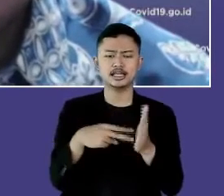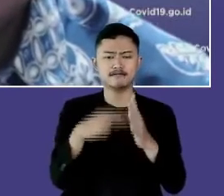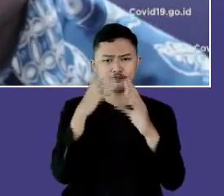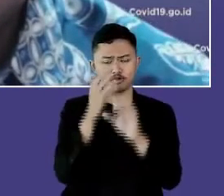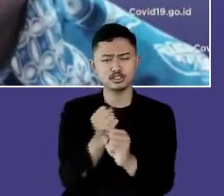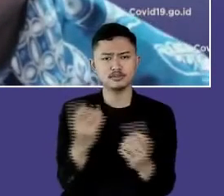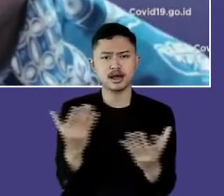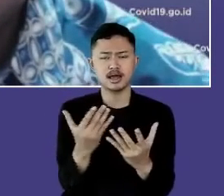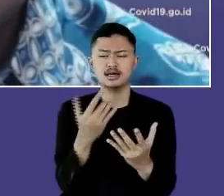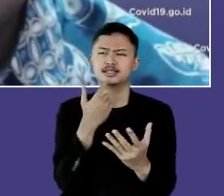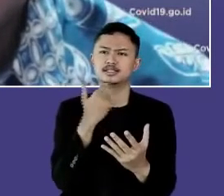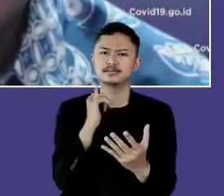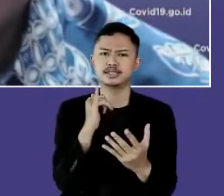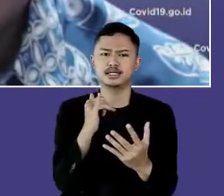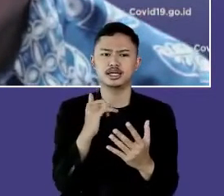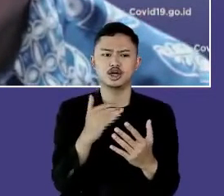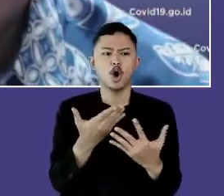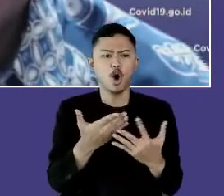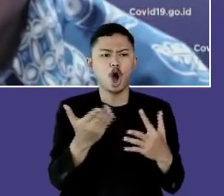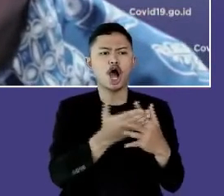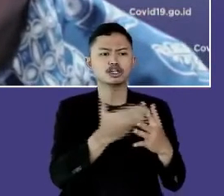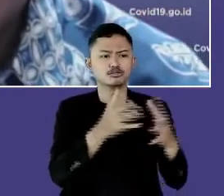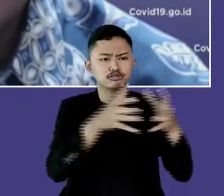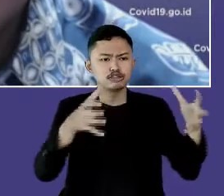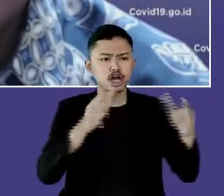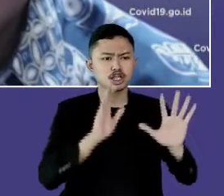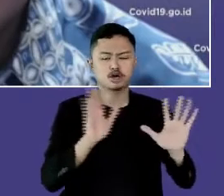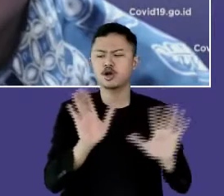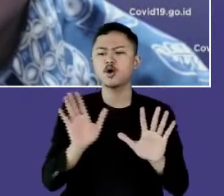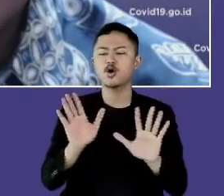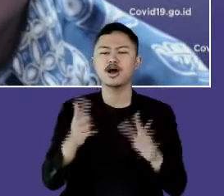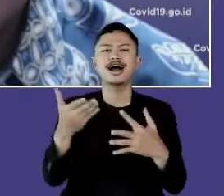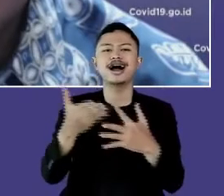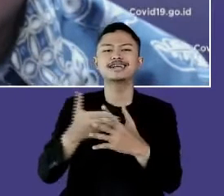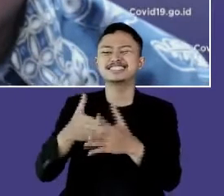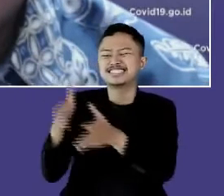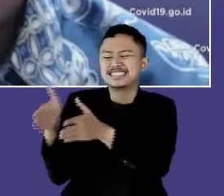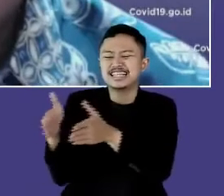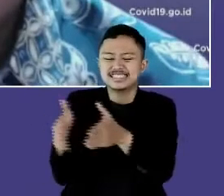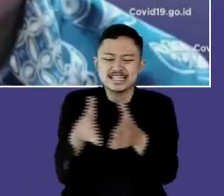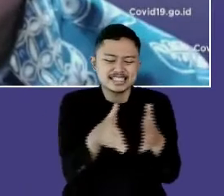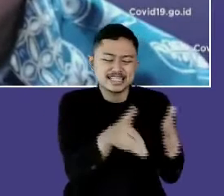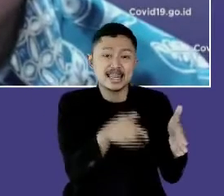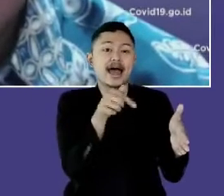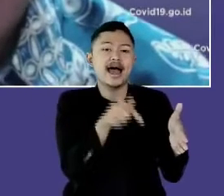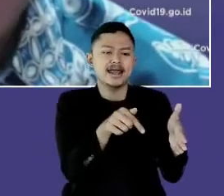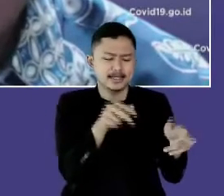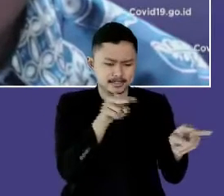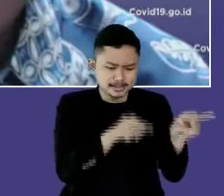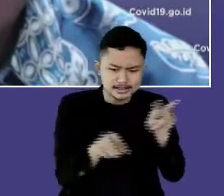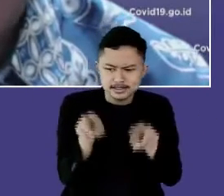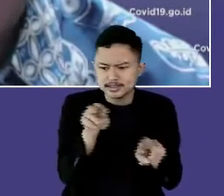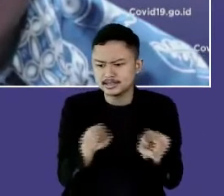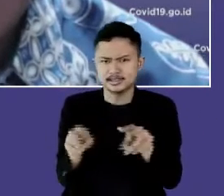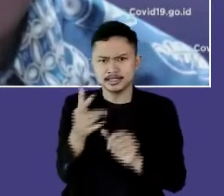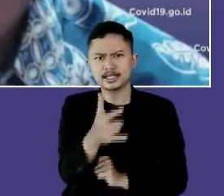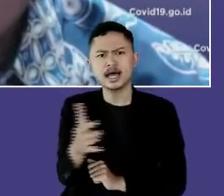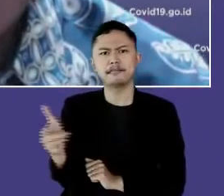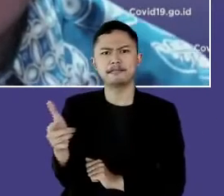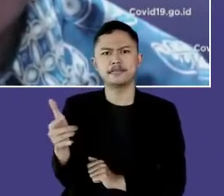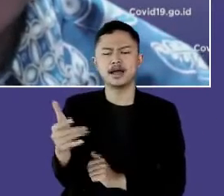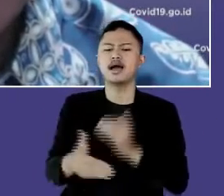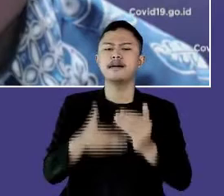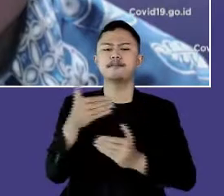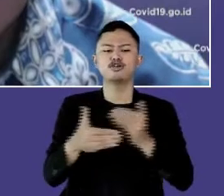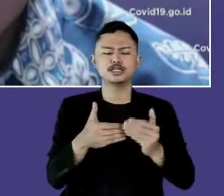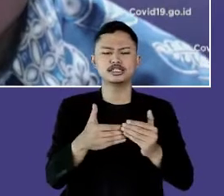concern di pintu masuk utama begitu, banyak pintu masuk yang kemudian harus dijaga ya, dan juga masuk. Proses screeningnya